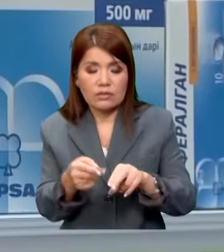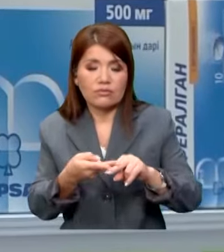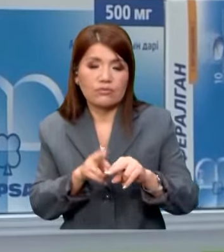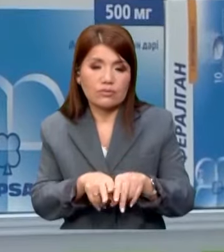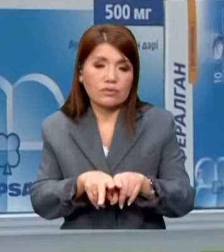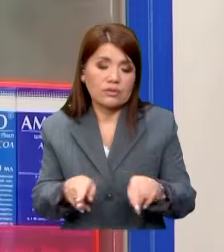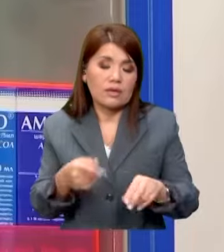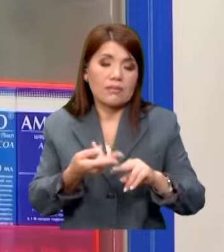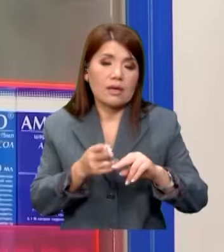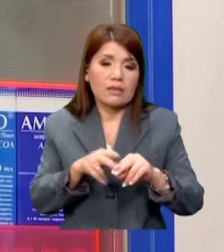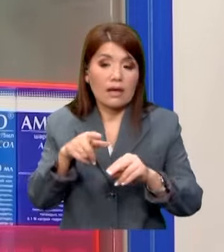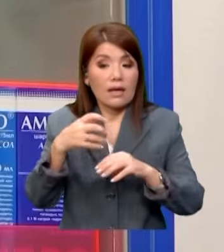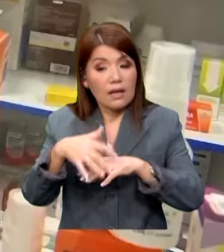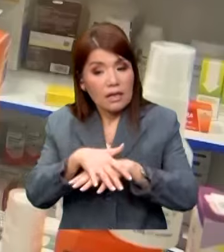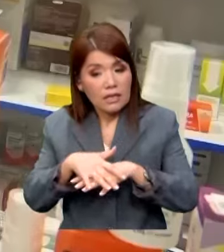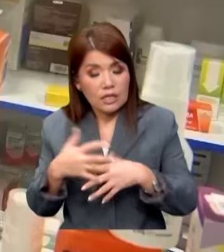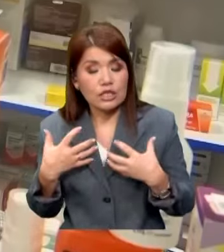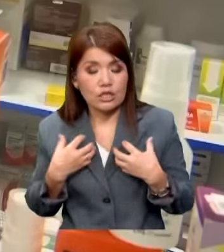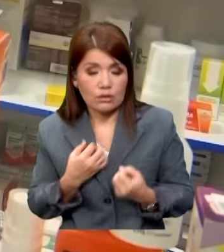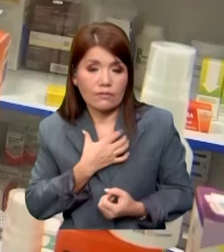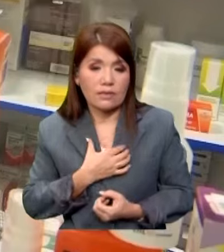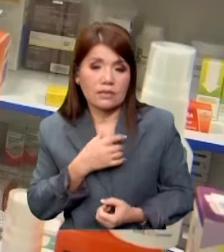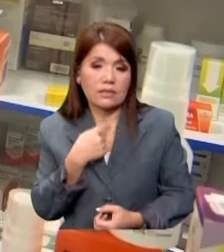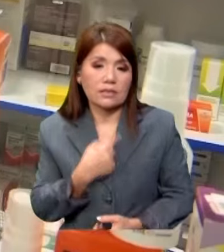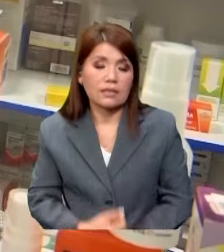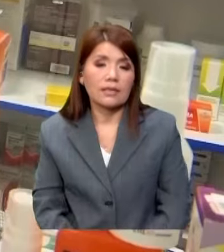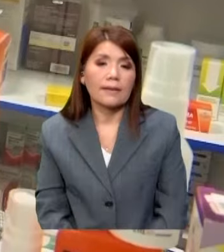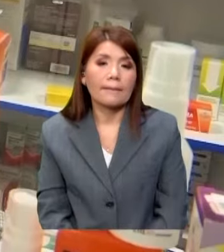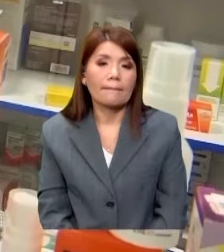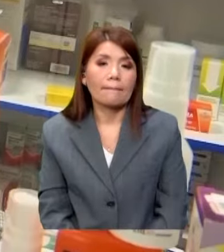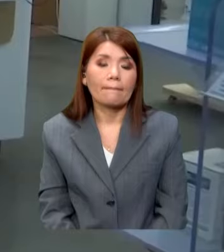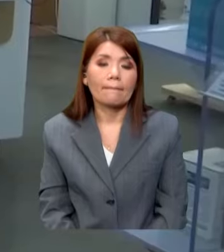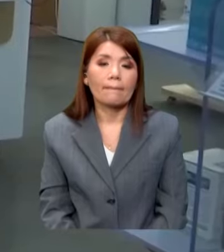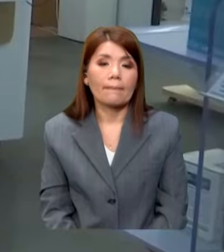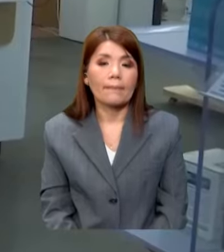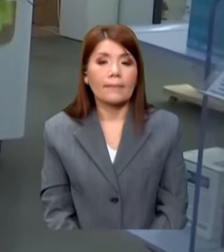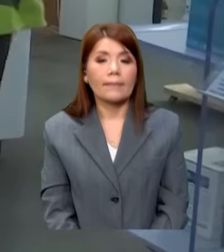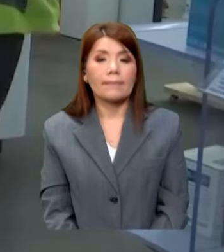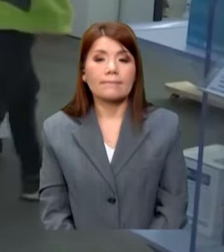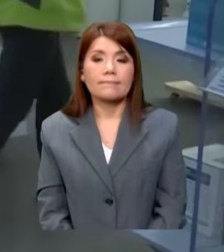керек. Себебі ол халықтың денсаулығы, дейді сарапшылар. Аружан Серік, Асқар Айткенов, Атамекен Бизнес.